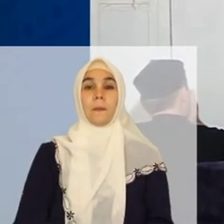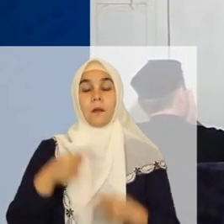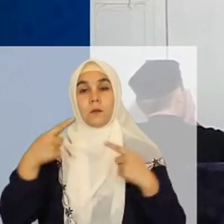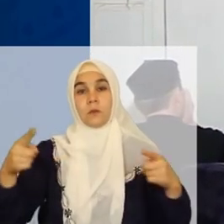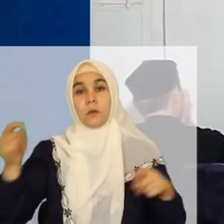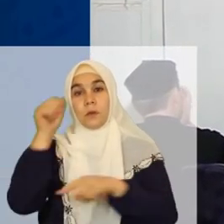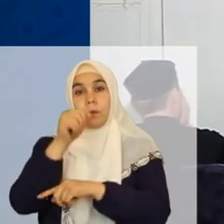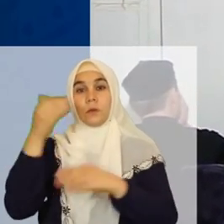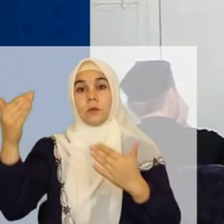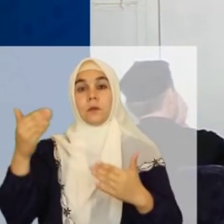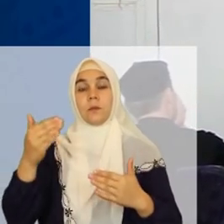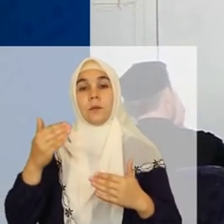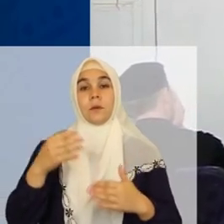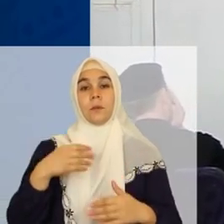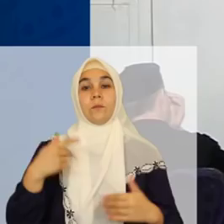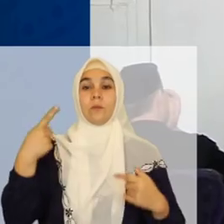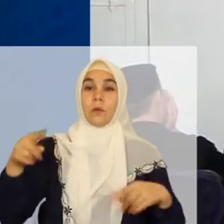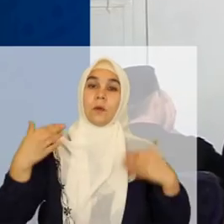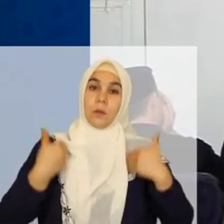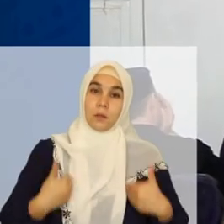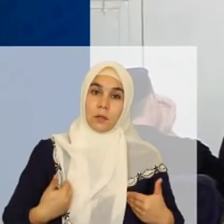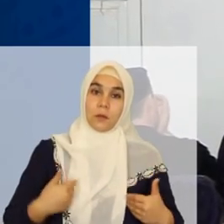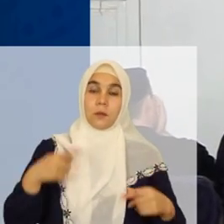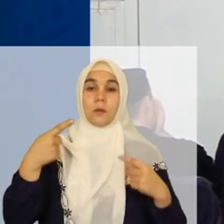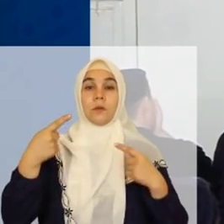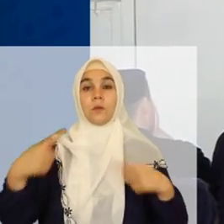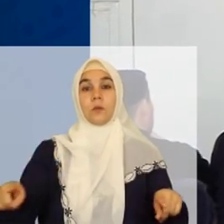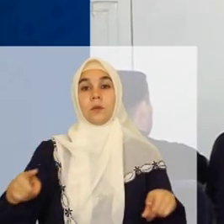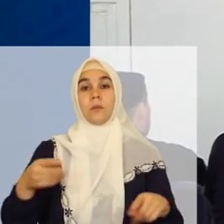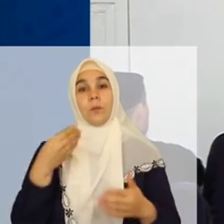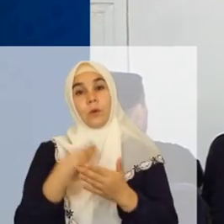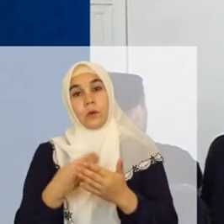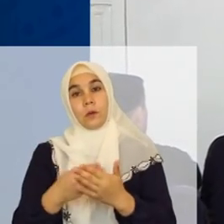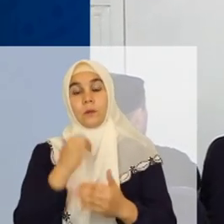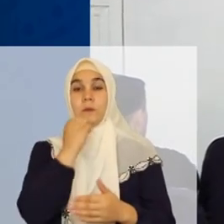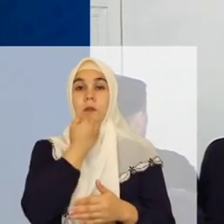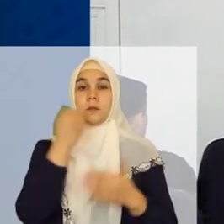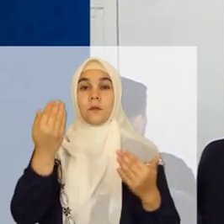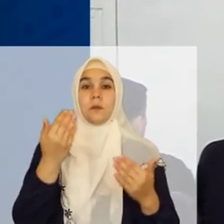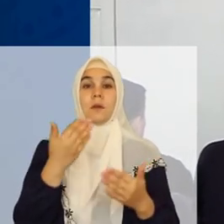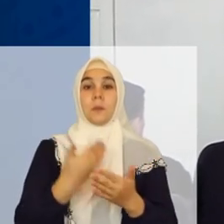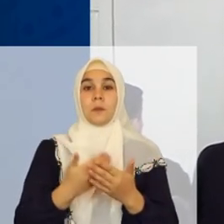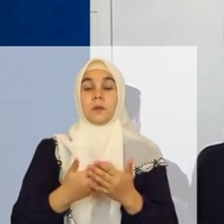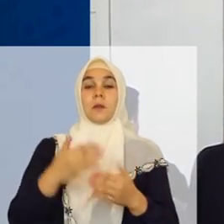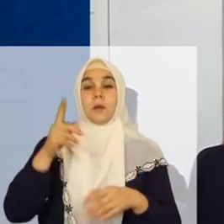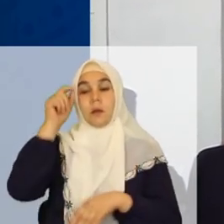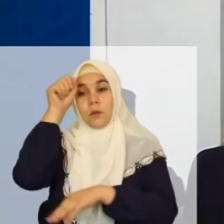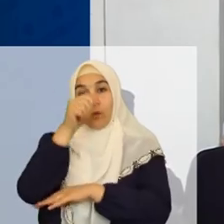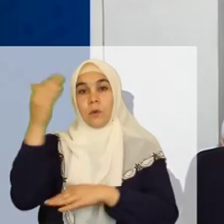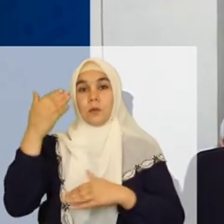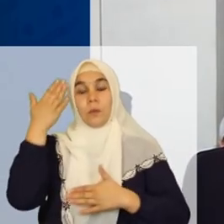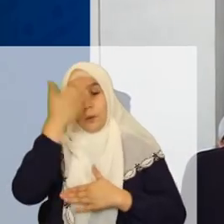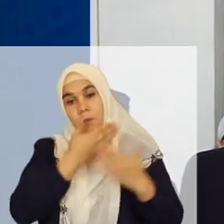boshqa ibodatlar, ba'zilari badan ibodati, ba'zilari mol ibodati bo'ladi. Misal üçün namaz badan